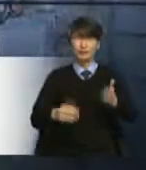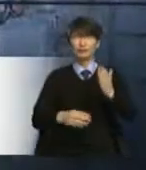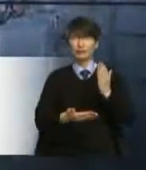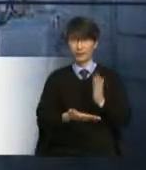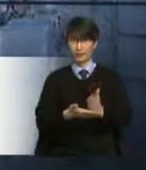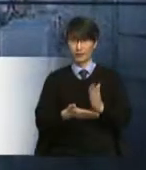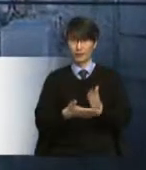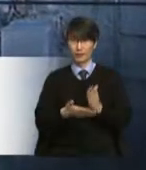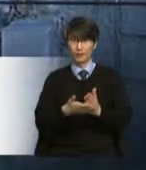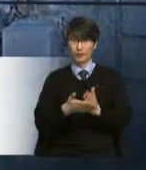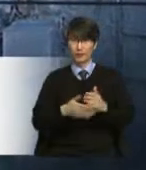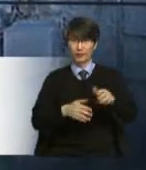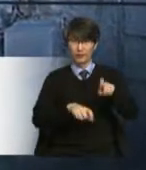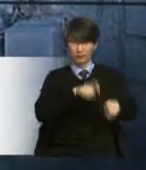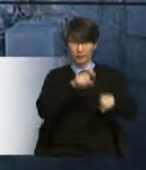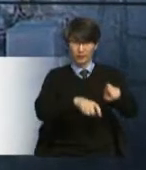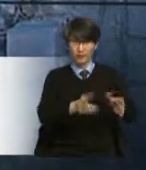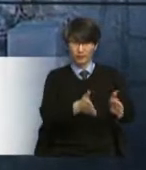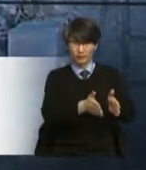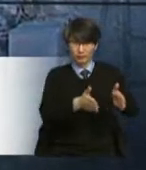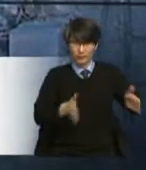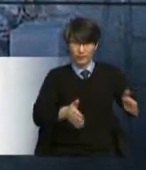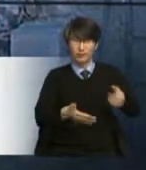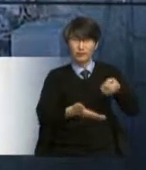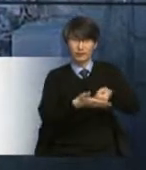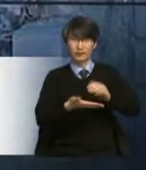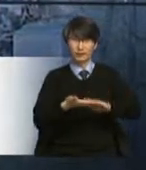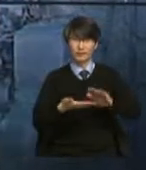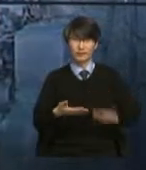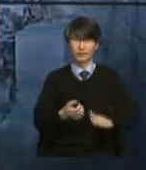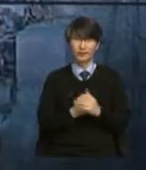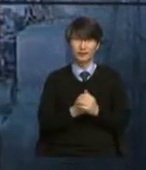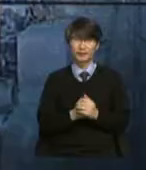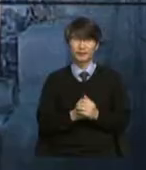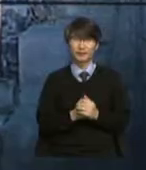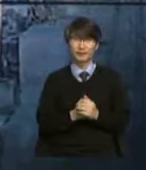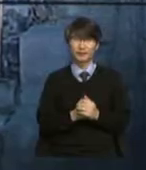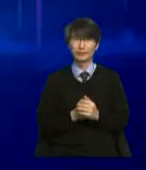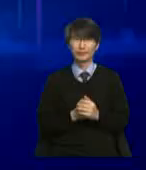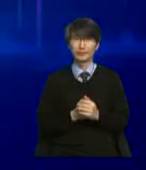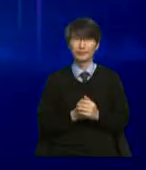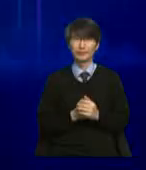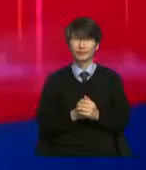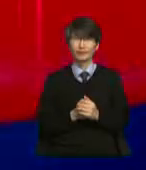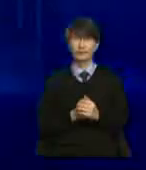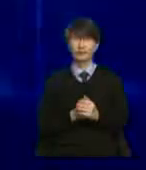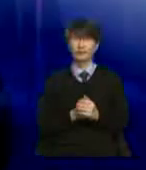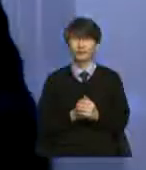않고 보도폭과 계단폭만 넓히기로 결정했습니다. 보도에 조성협 기자입니다.